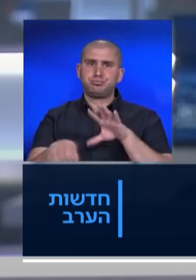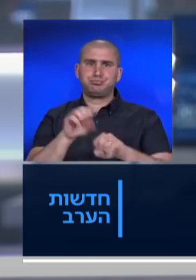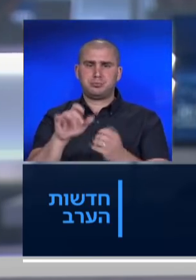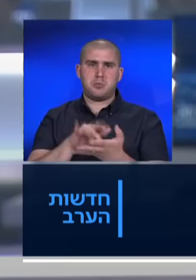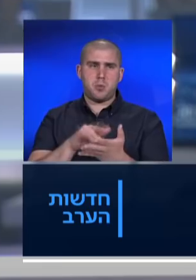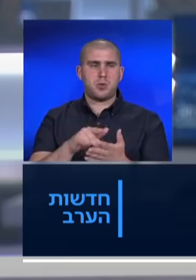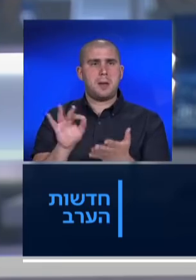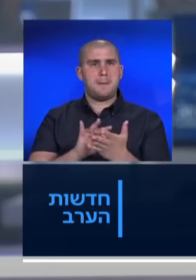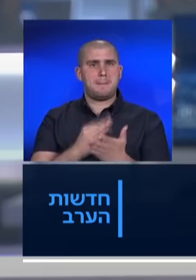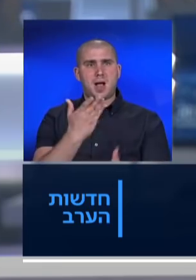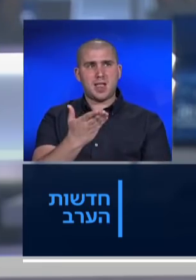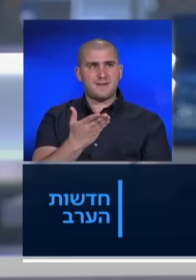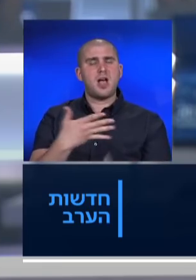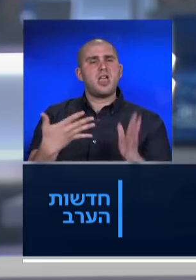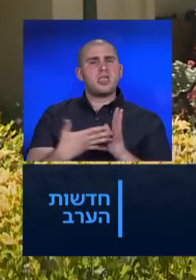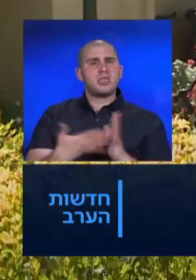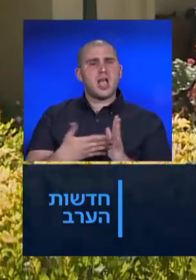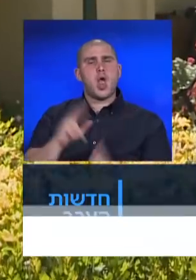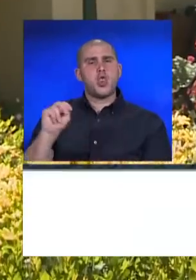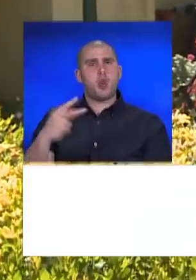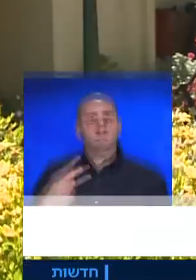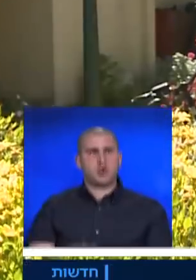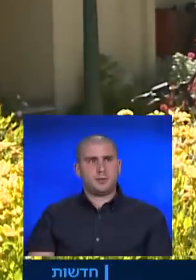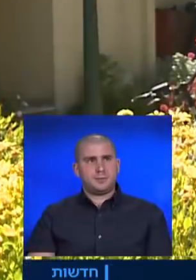אמרשלג, תחקיר, נועה פישר.